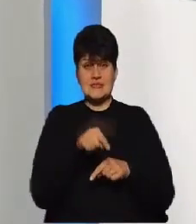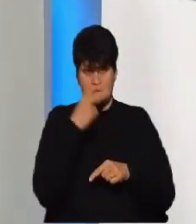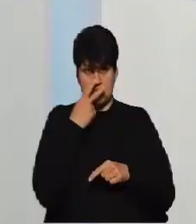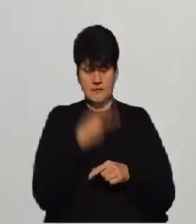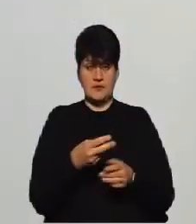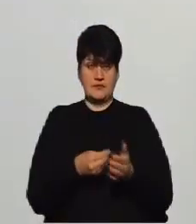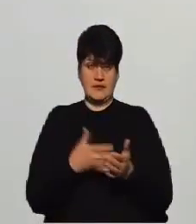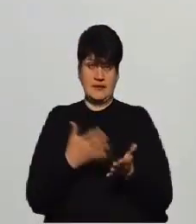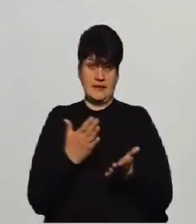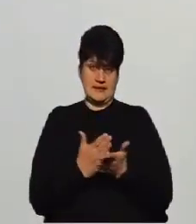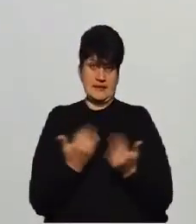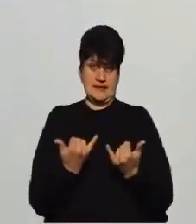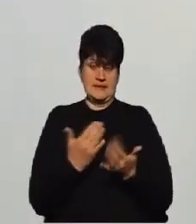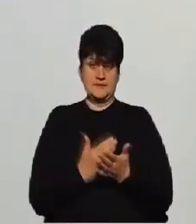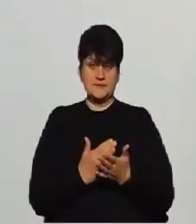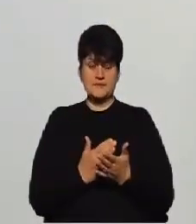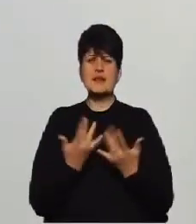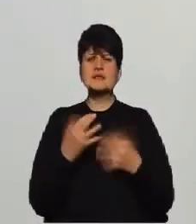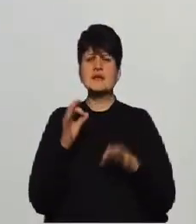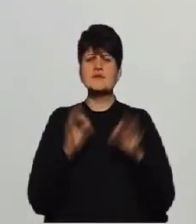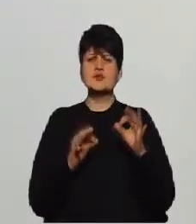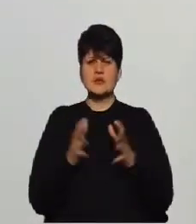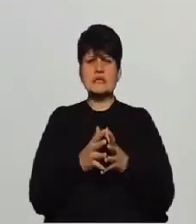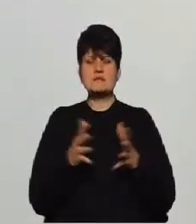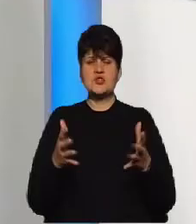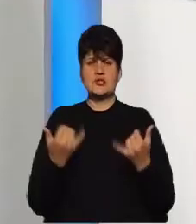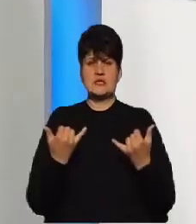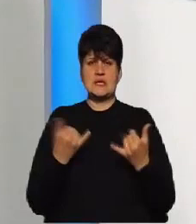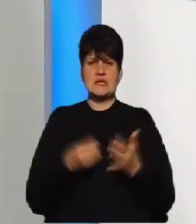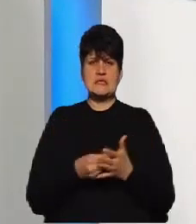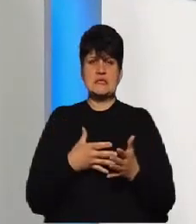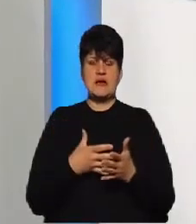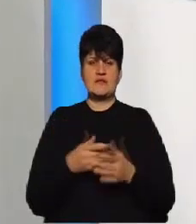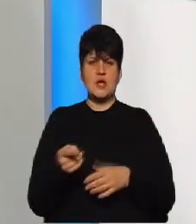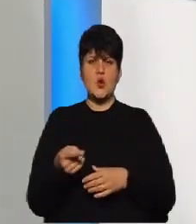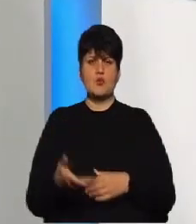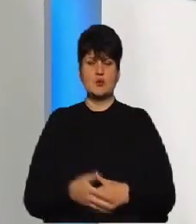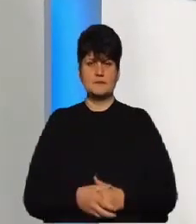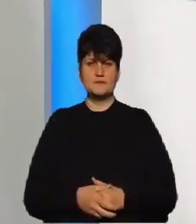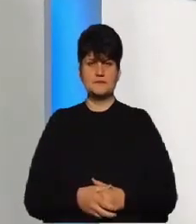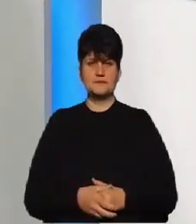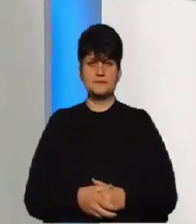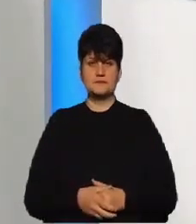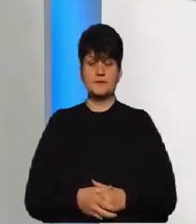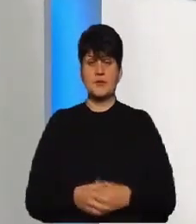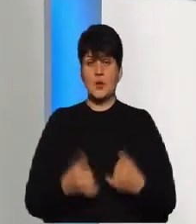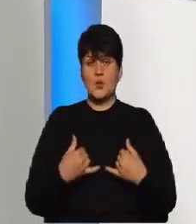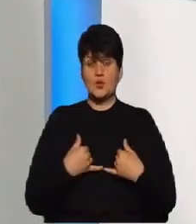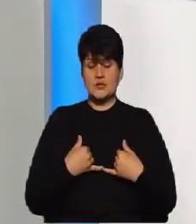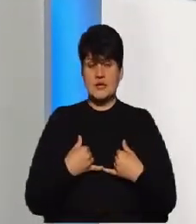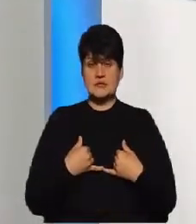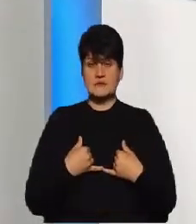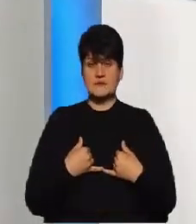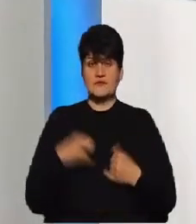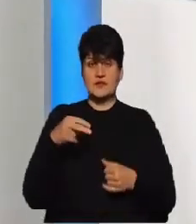буде діяти. Наскільки відсотків збільшилася у нас ціна в Тернополі? У нас в